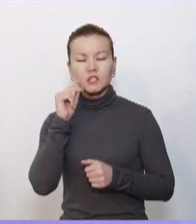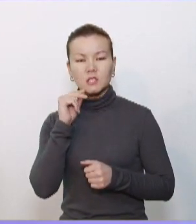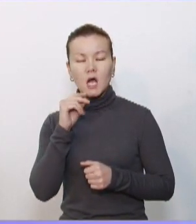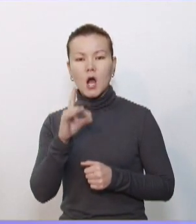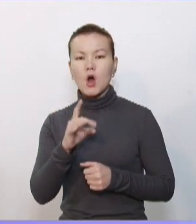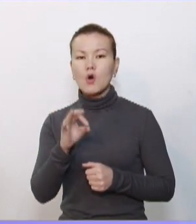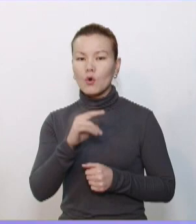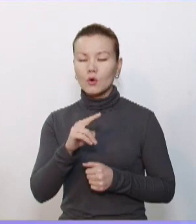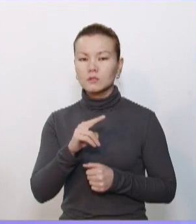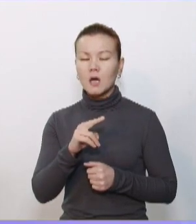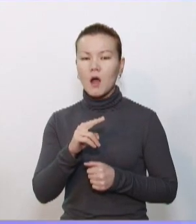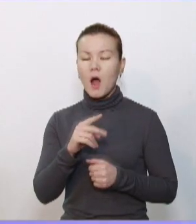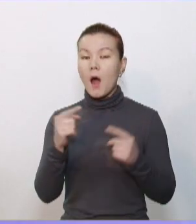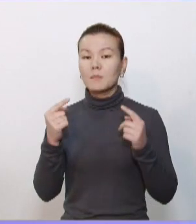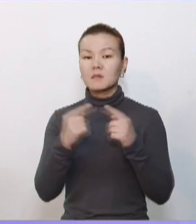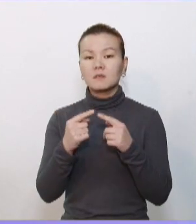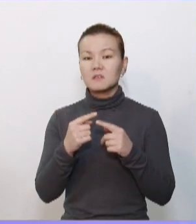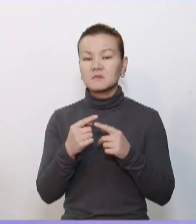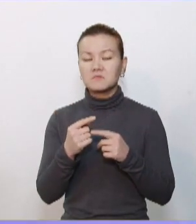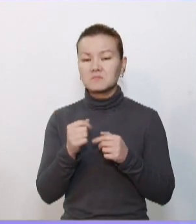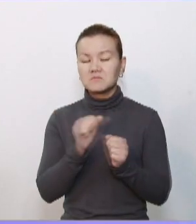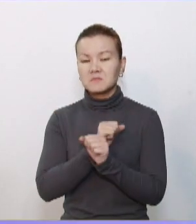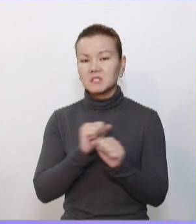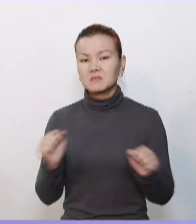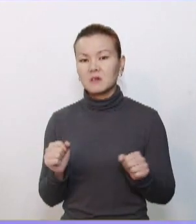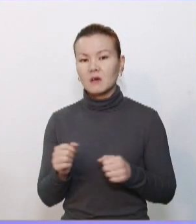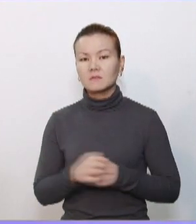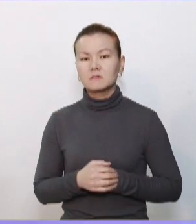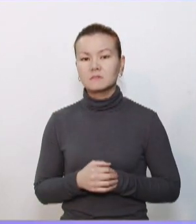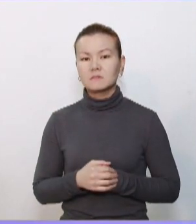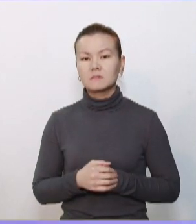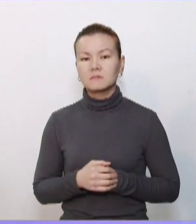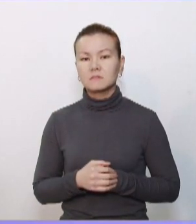род определить нельзя.